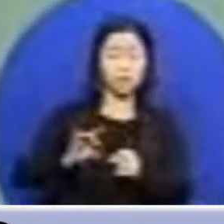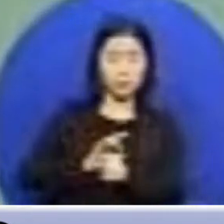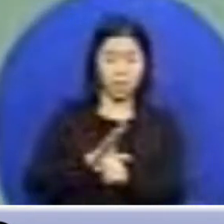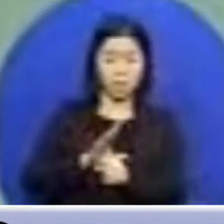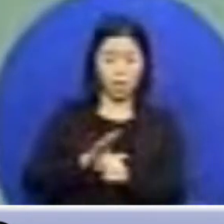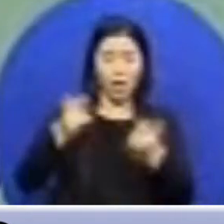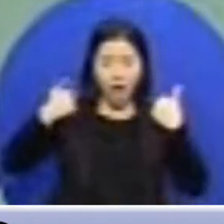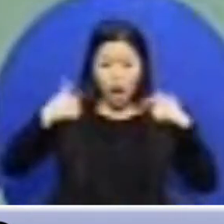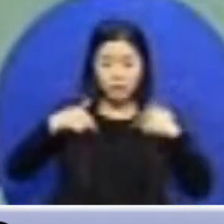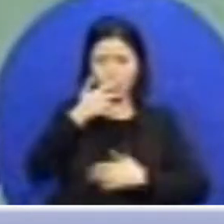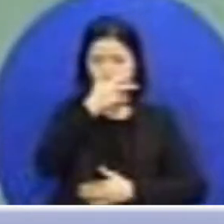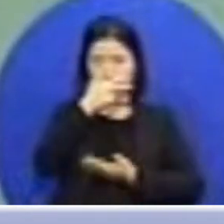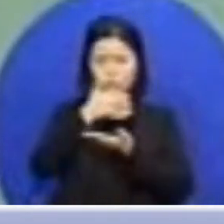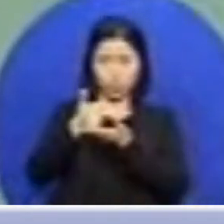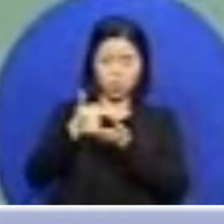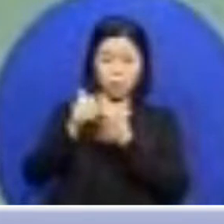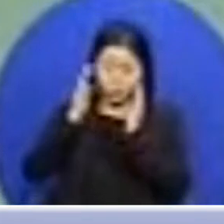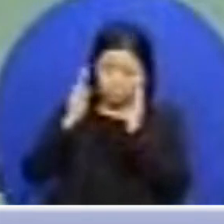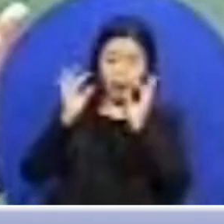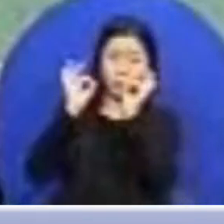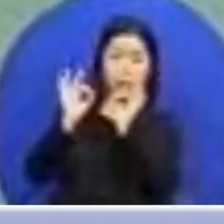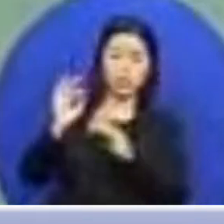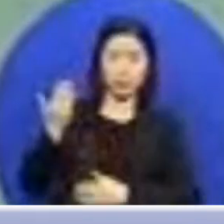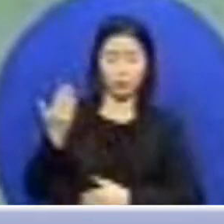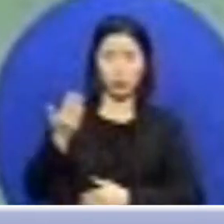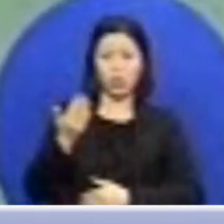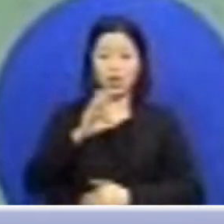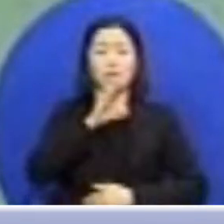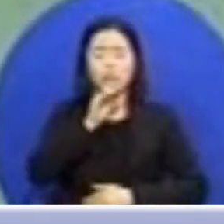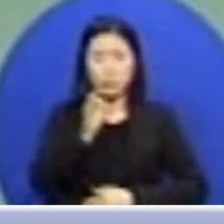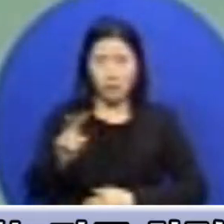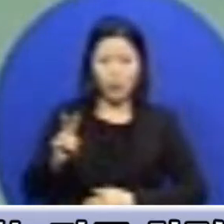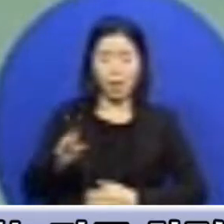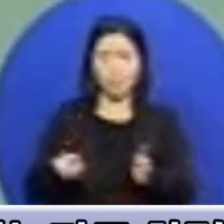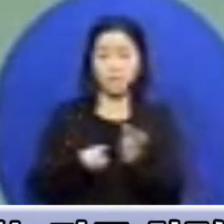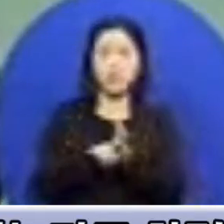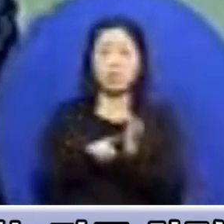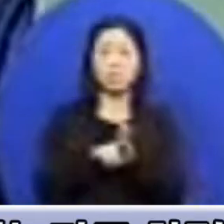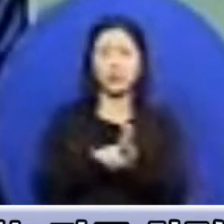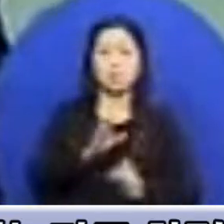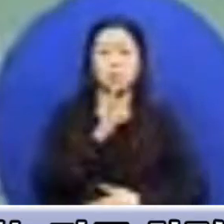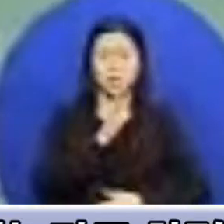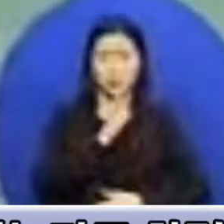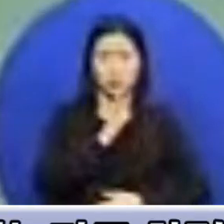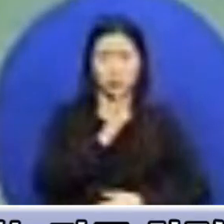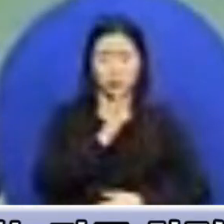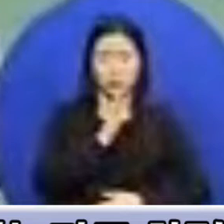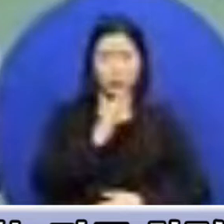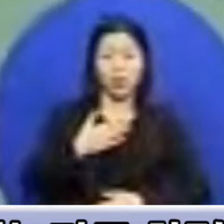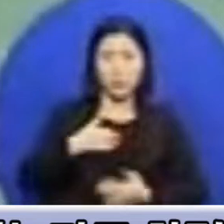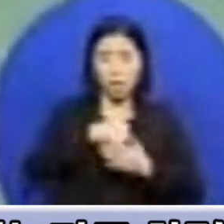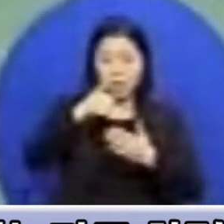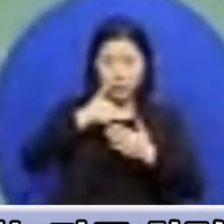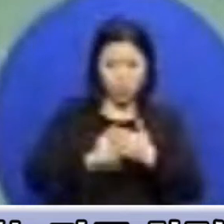주님을 바라보아야 줘 그래야 그게 믿음이 맞는 이야기죠 그런데 우리는 예수님이 내 안에 계시다고 하는